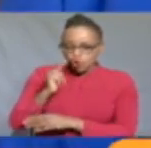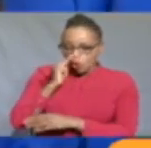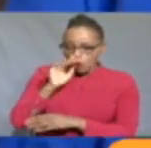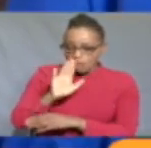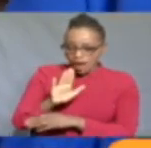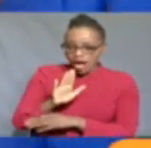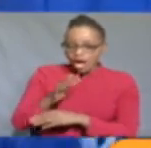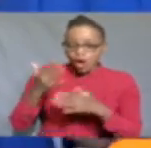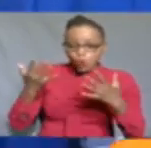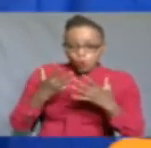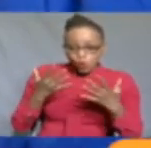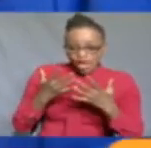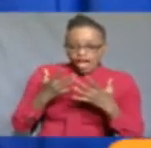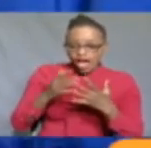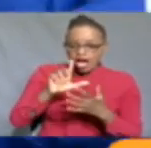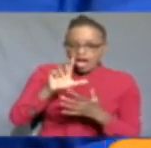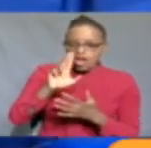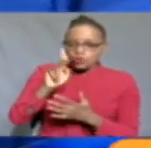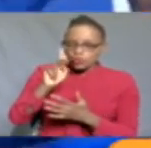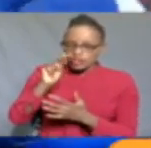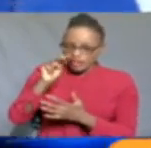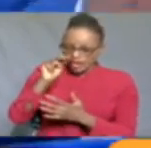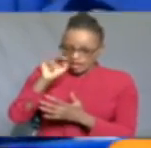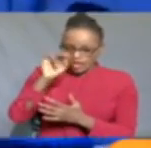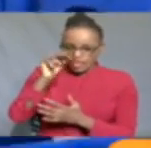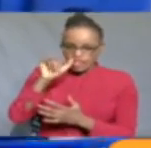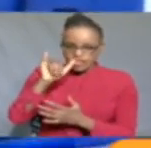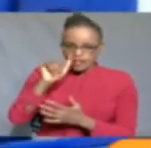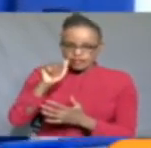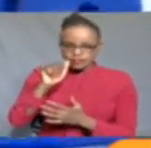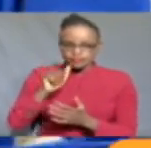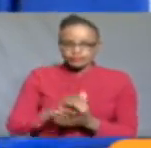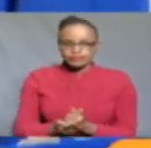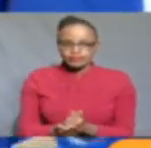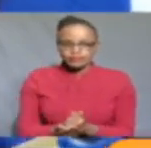kwake katika mtaa wa Lukenya. Faiza Maganga, Runinga ya Citizen.